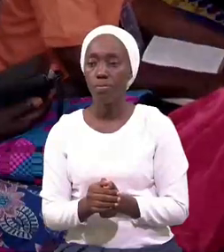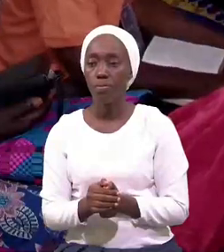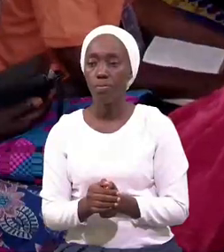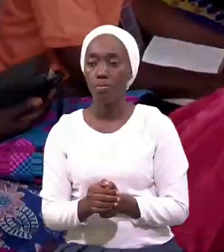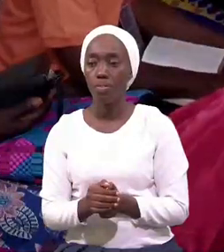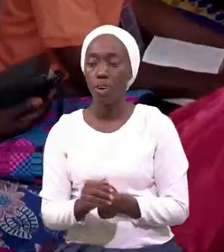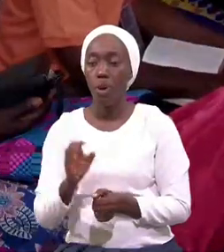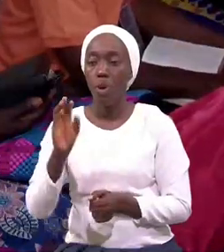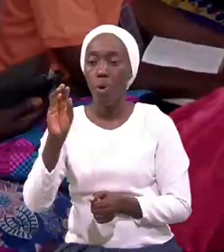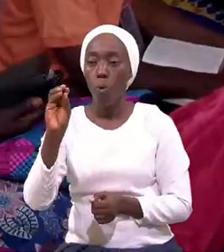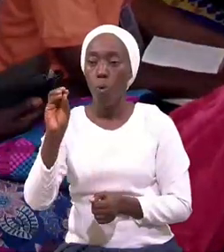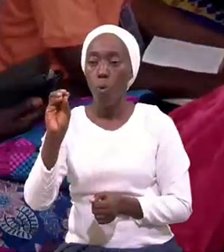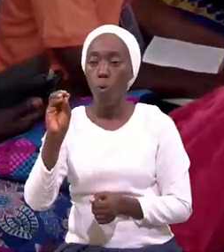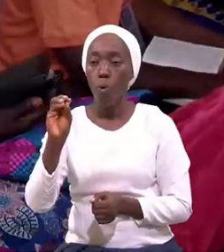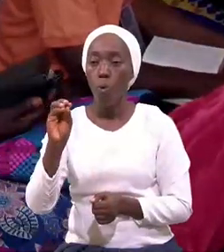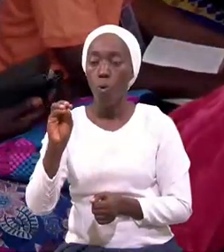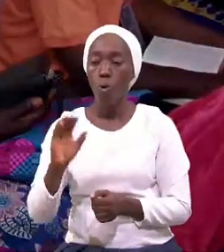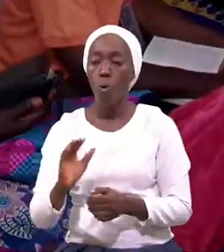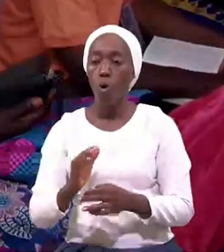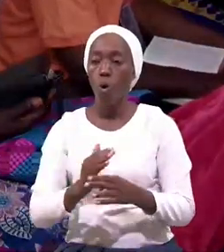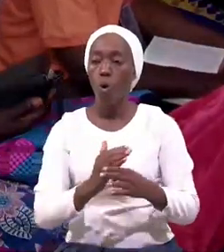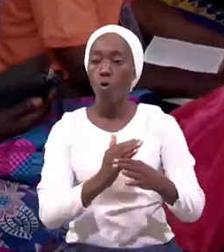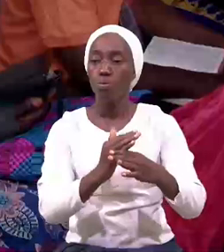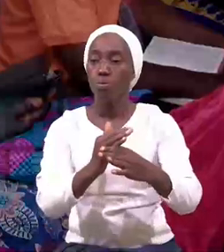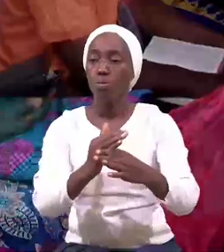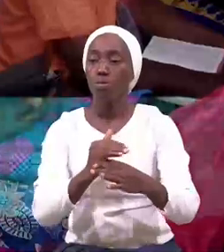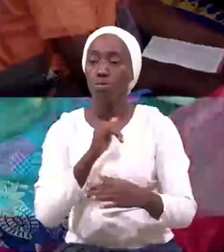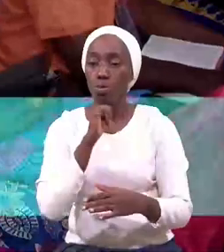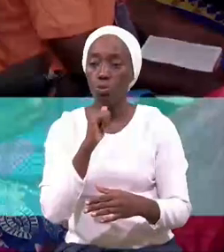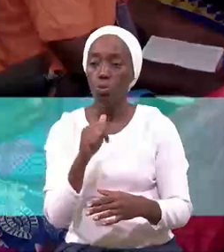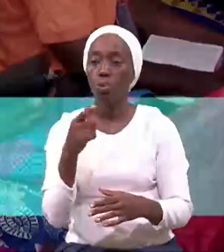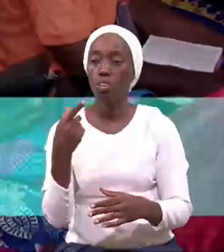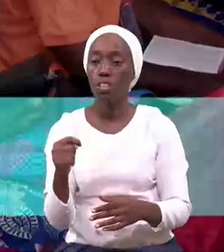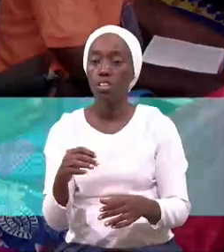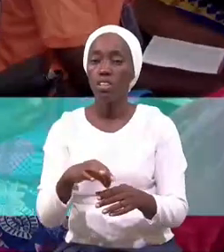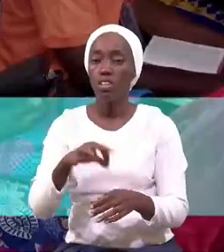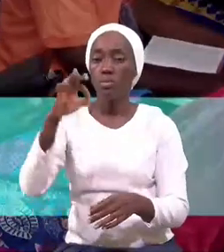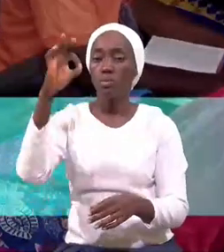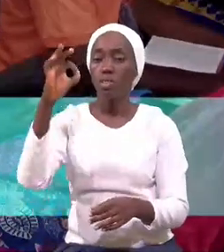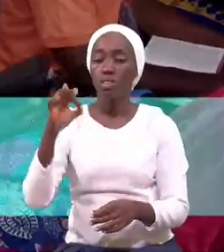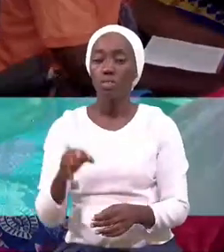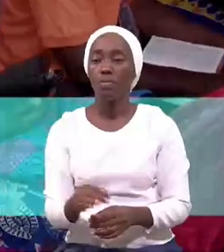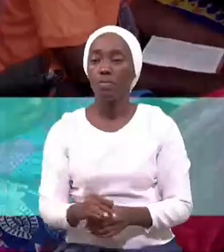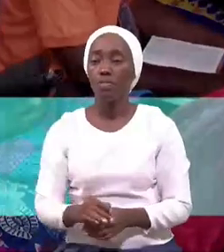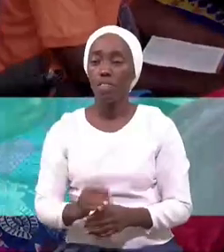Saint-Esprit est plus que vainqueur. Oh, n'obstruez pas l'Esprit.